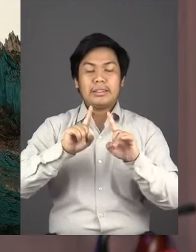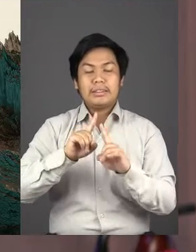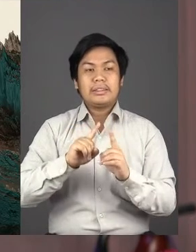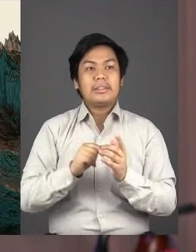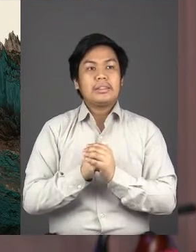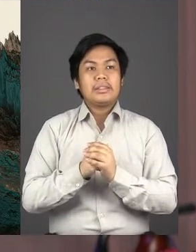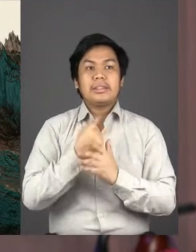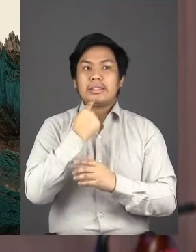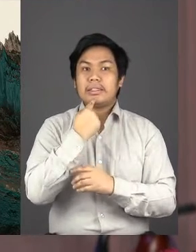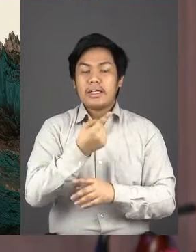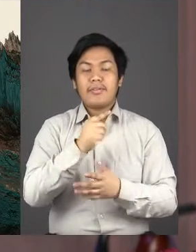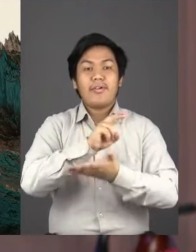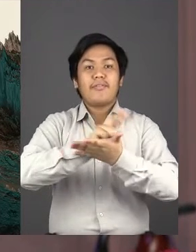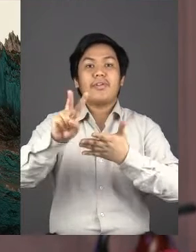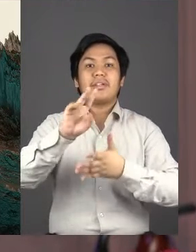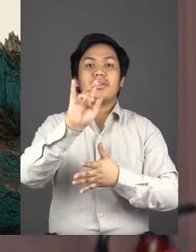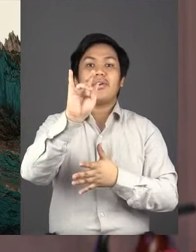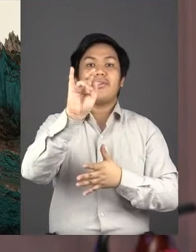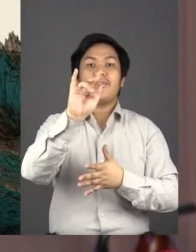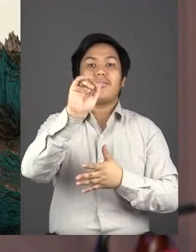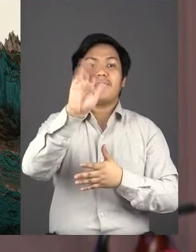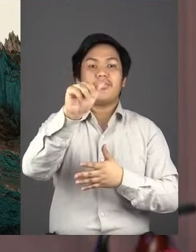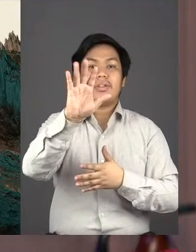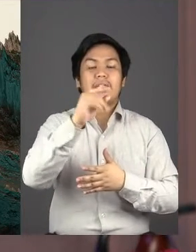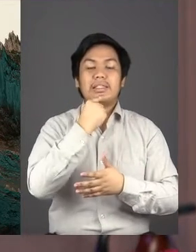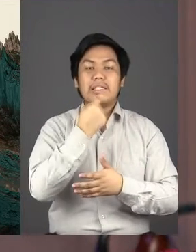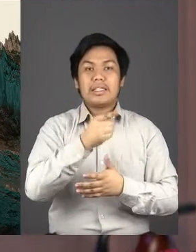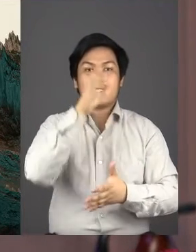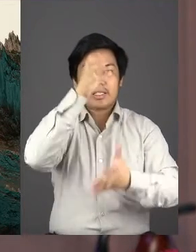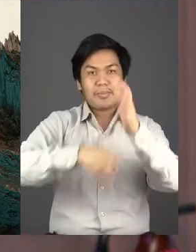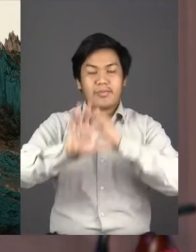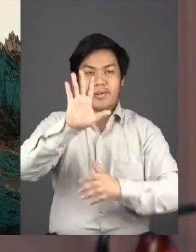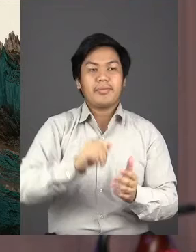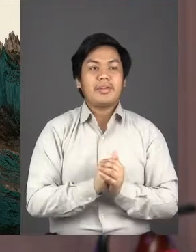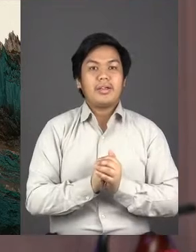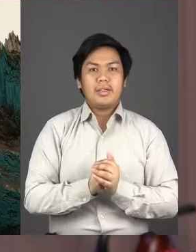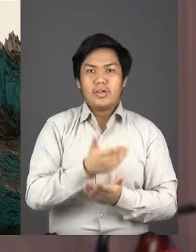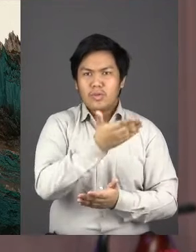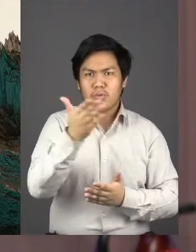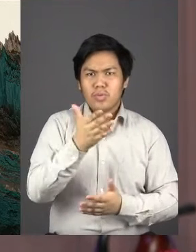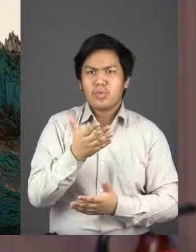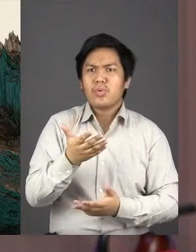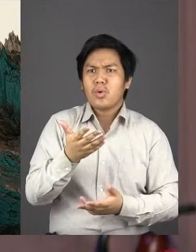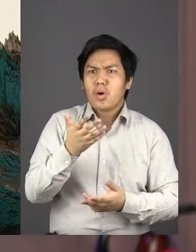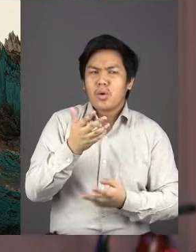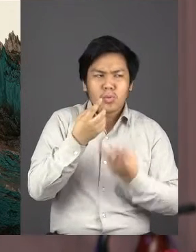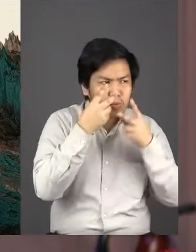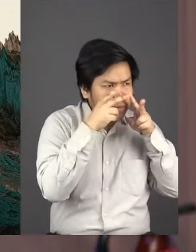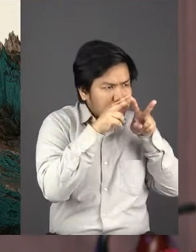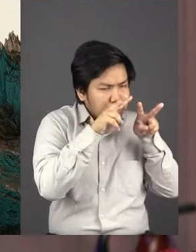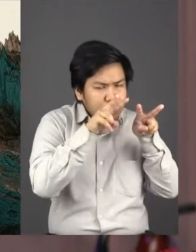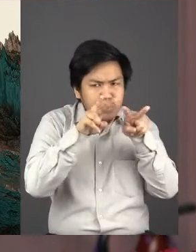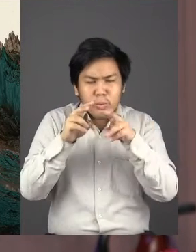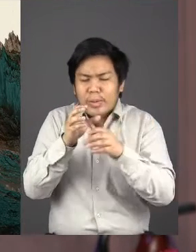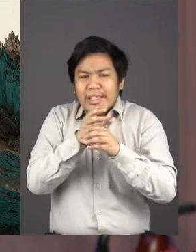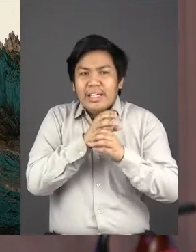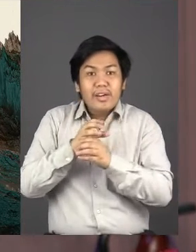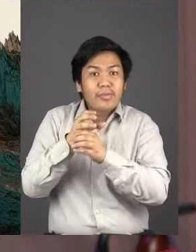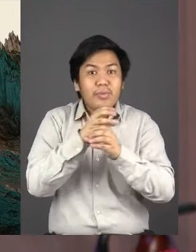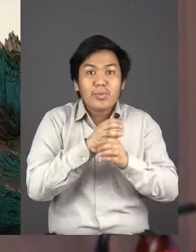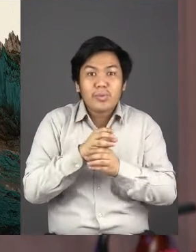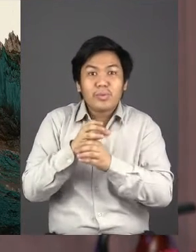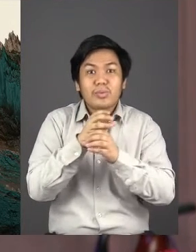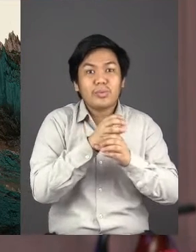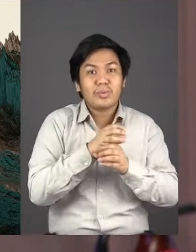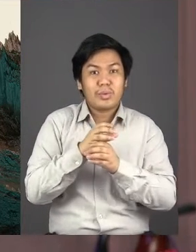verse 15 po ng chapter 5. Sabi doon, look carefully then. Pwede niyong i-translate yun